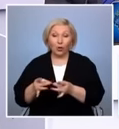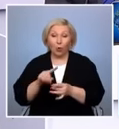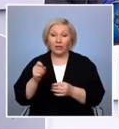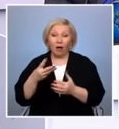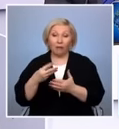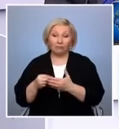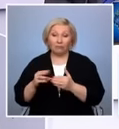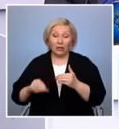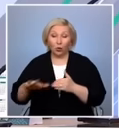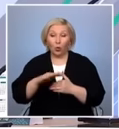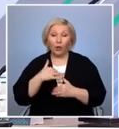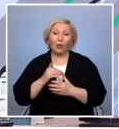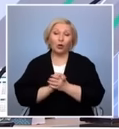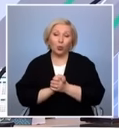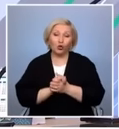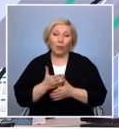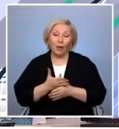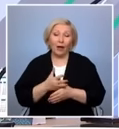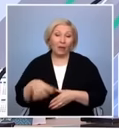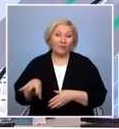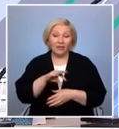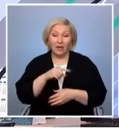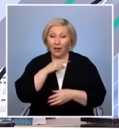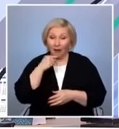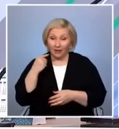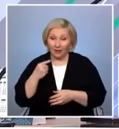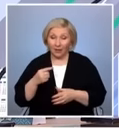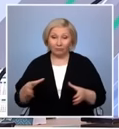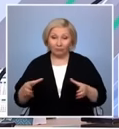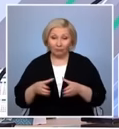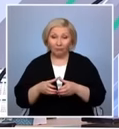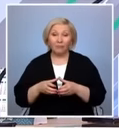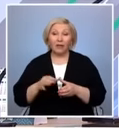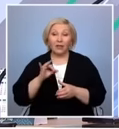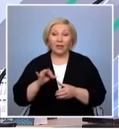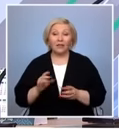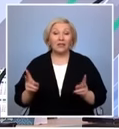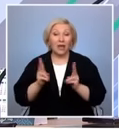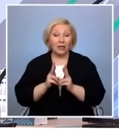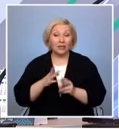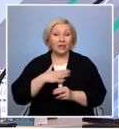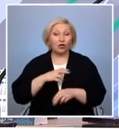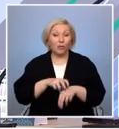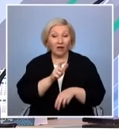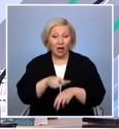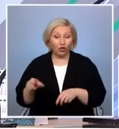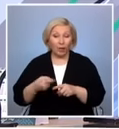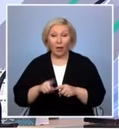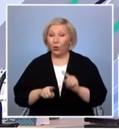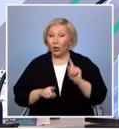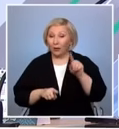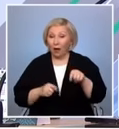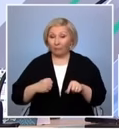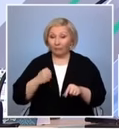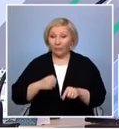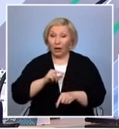активности в соцсетях и по телефону, простите, свойственен скорее начинающему гастроблогеру, а